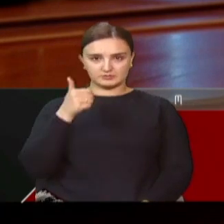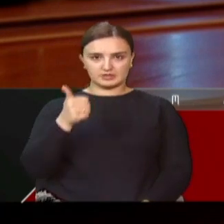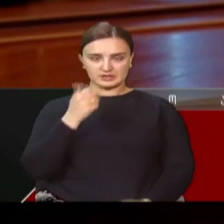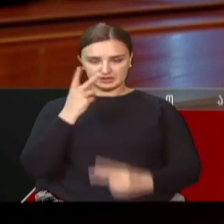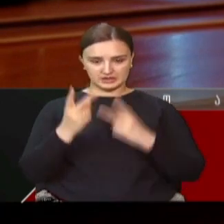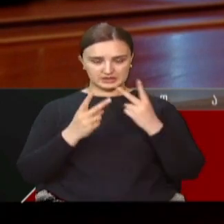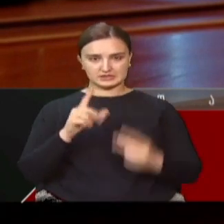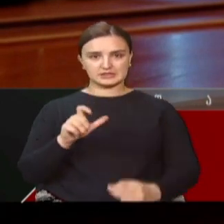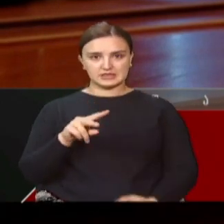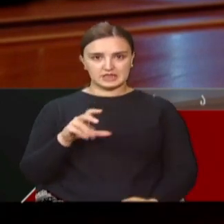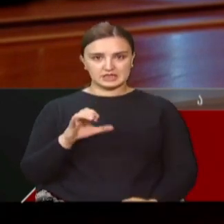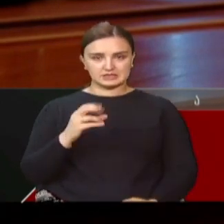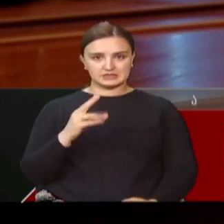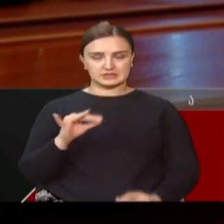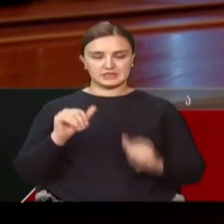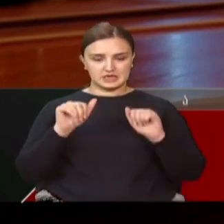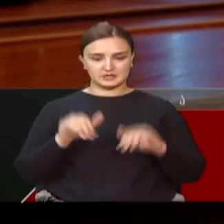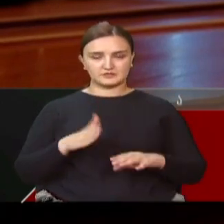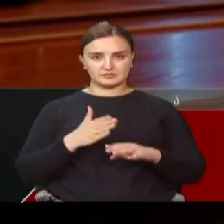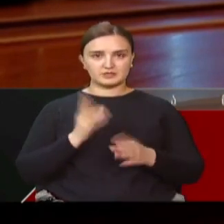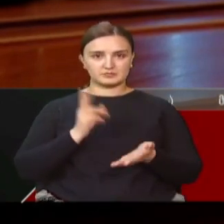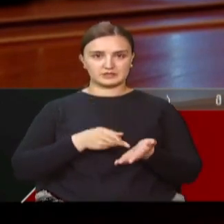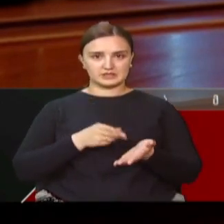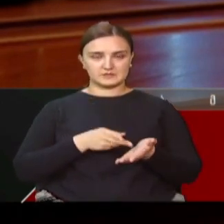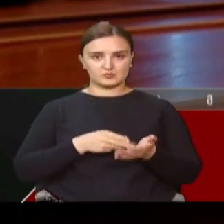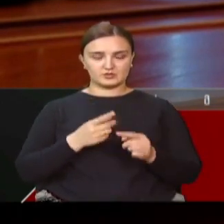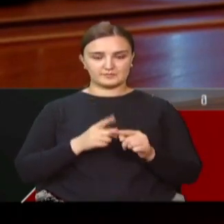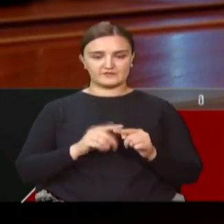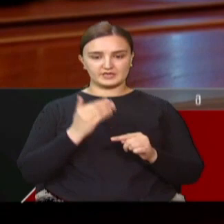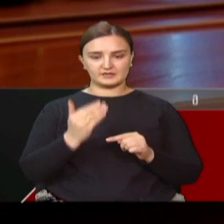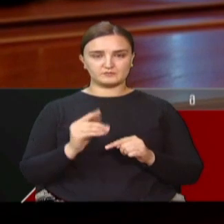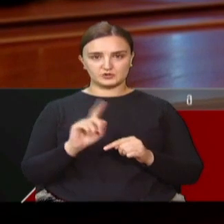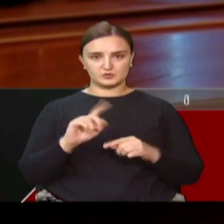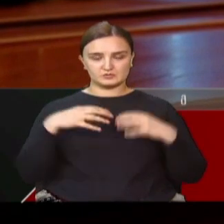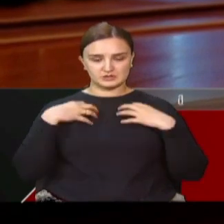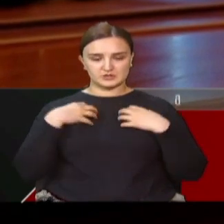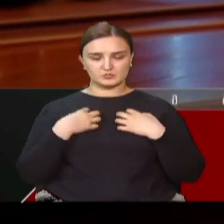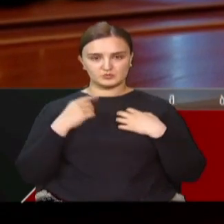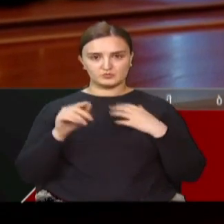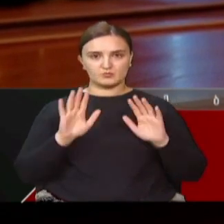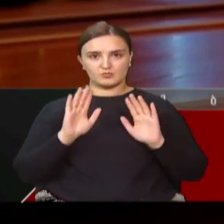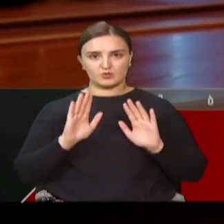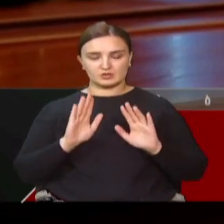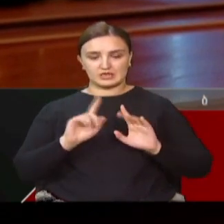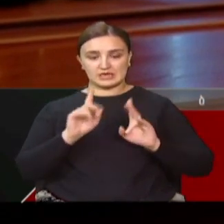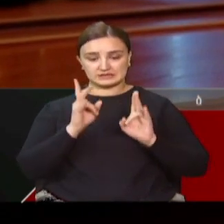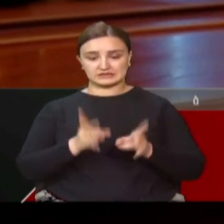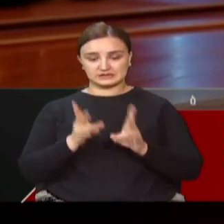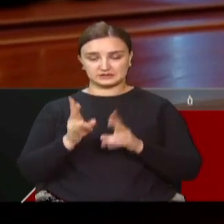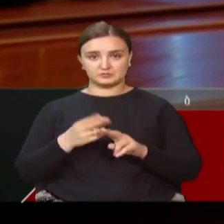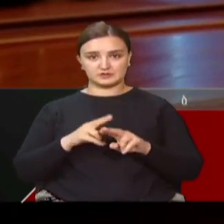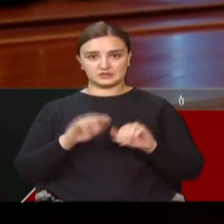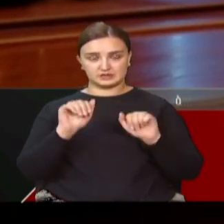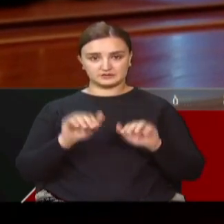დაინახა. ზელენსკის გადაწყვეტილება არის მტკიცებულება იმისა, რომ სამწუხაროდ იგი არ მხოლოდ აზიანებს ეს